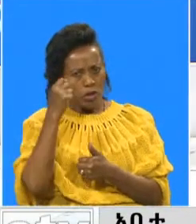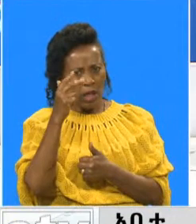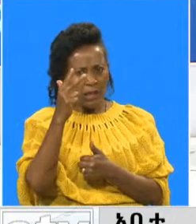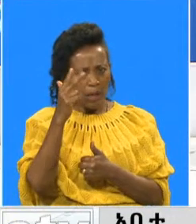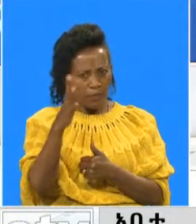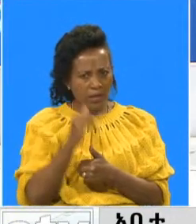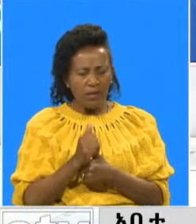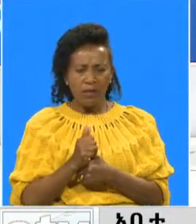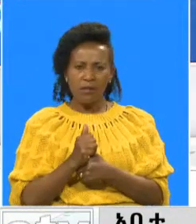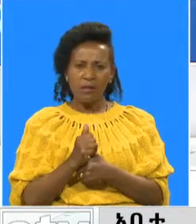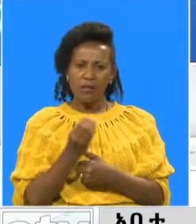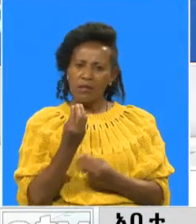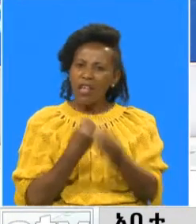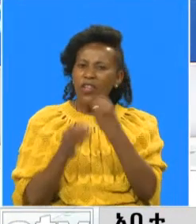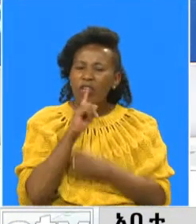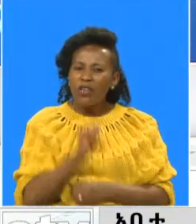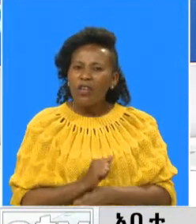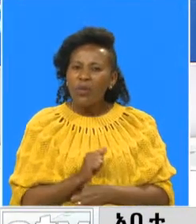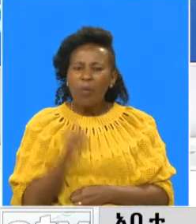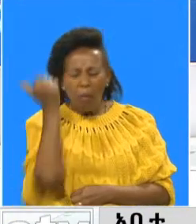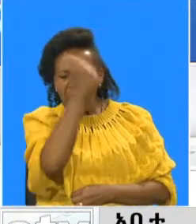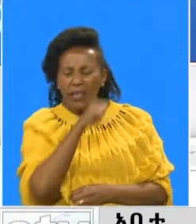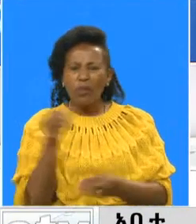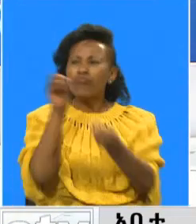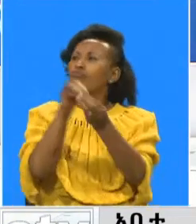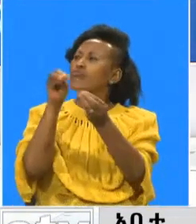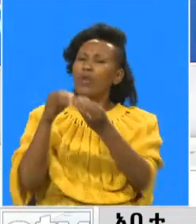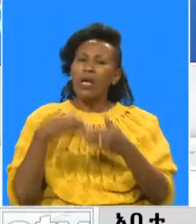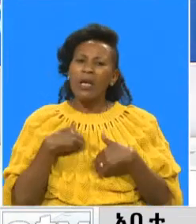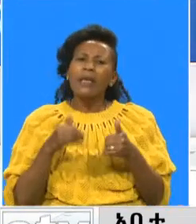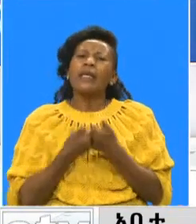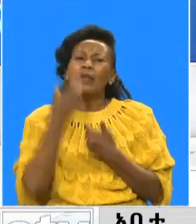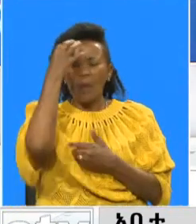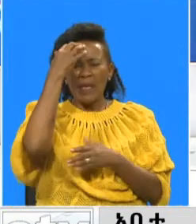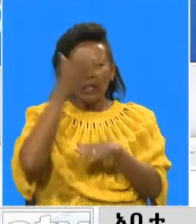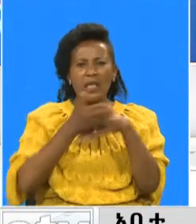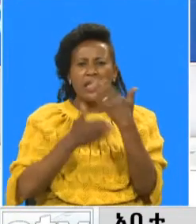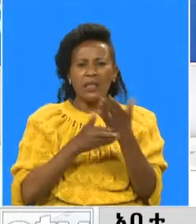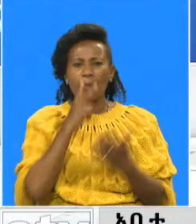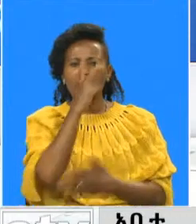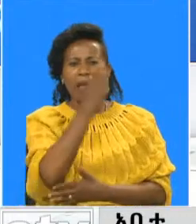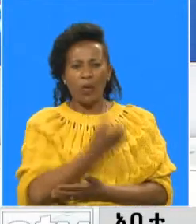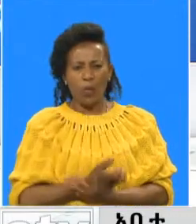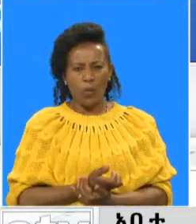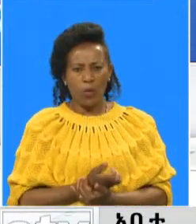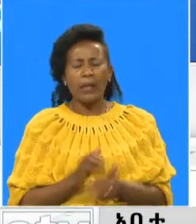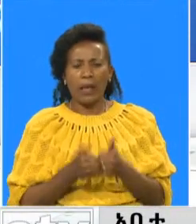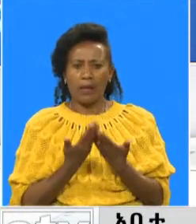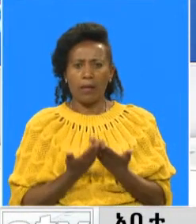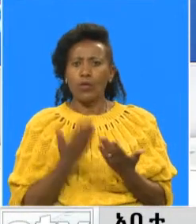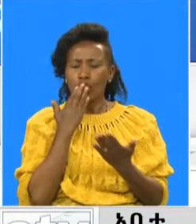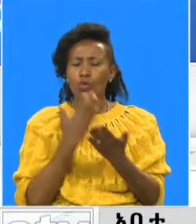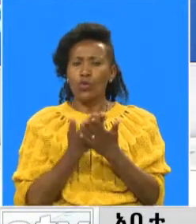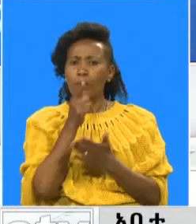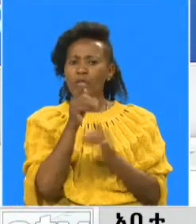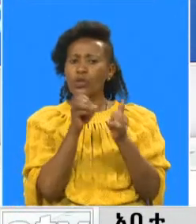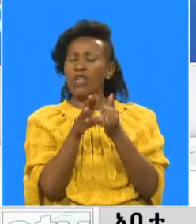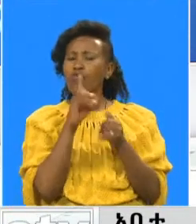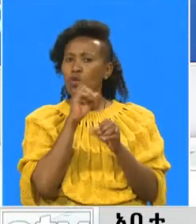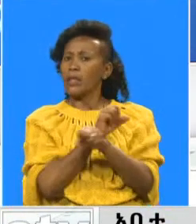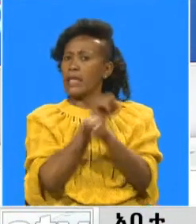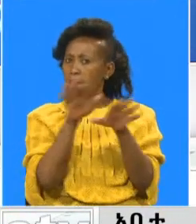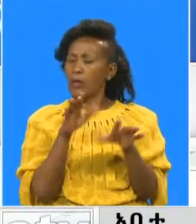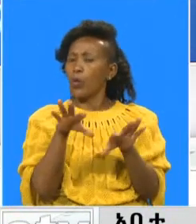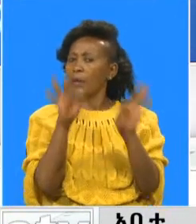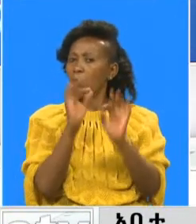35 እየተገበየ ነው። ማንኛውም ነገር ስለጨመረ እንዴት ነው በመንግስት ደረጃ የሚታየው ብል ፈልጌ። ጥሩ። እርስዎ በምን ዘርፍ ነው